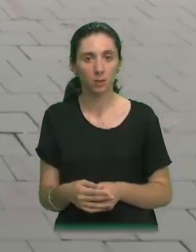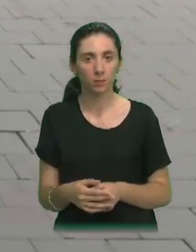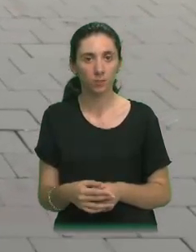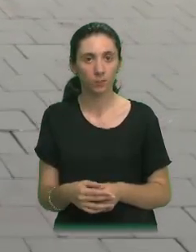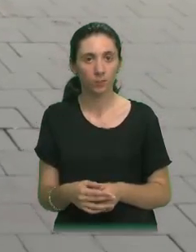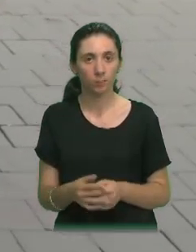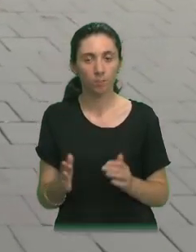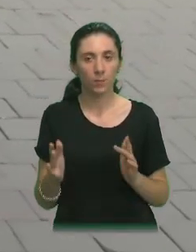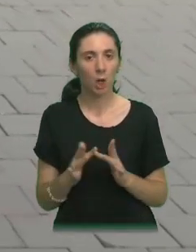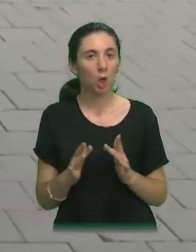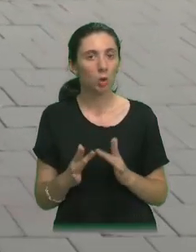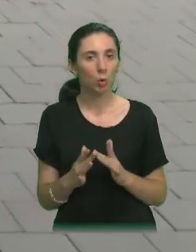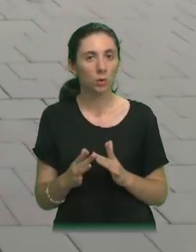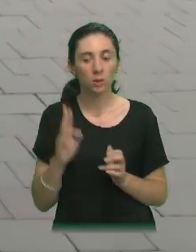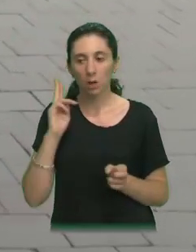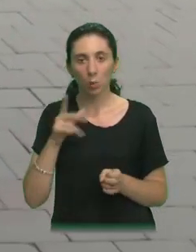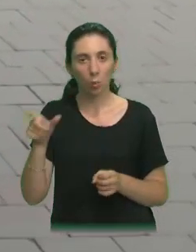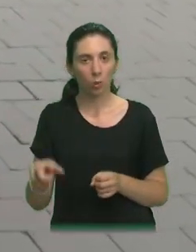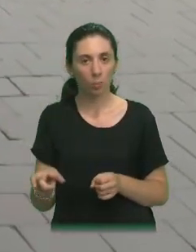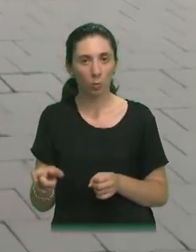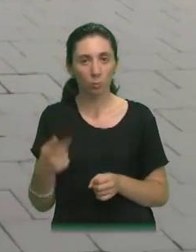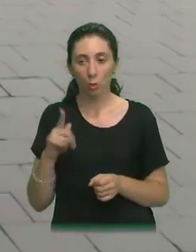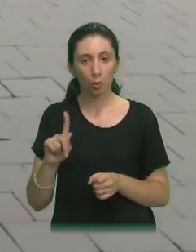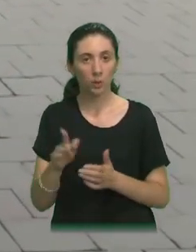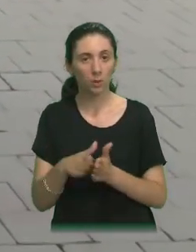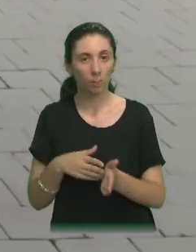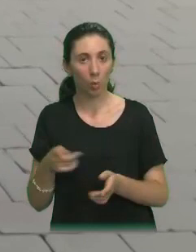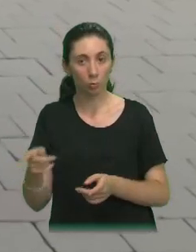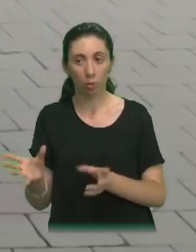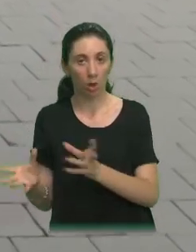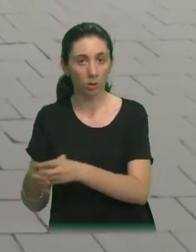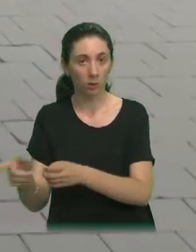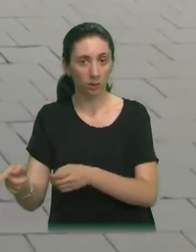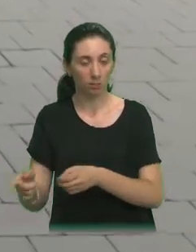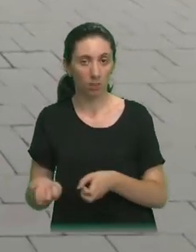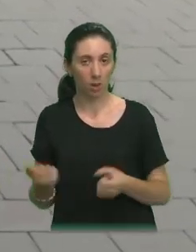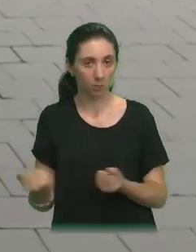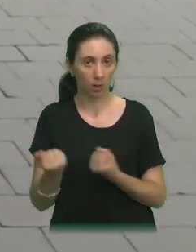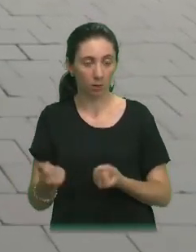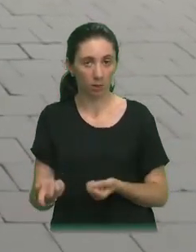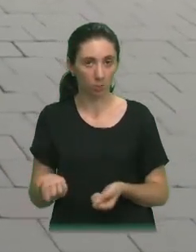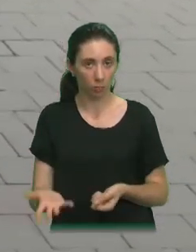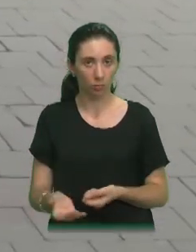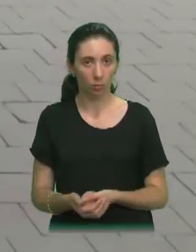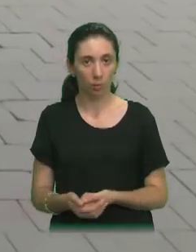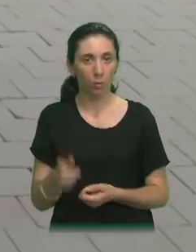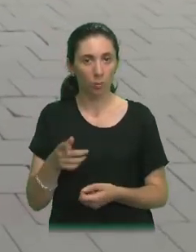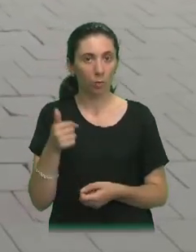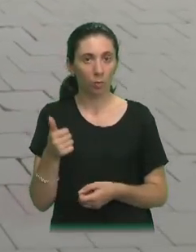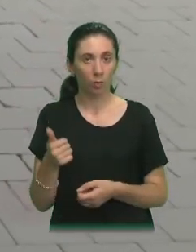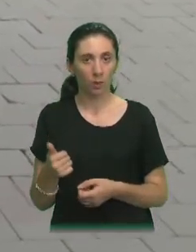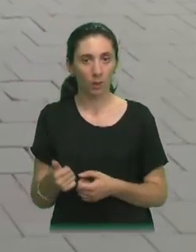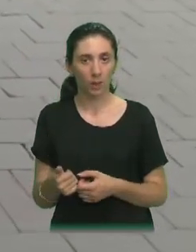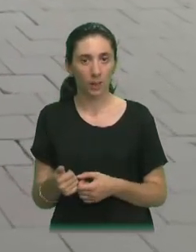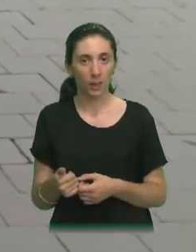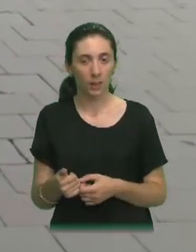školovanja, ali tako? Je. Da, ja u principu nisam imala nikakav doticaj sa gluhim osobama dok nisam